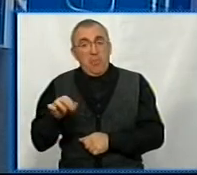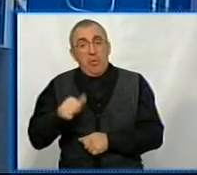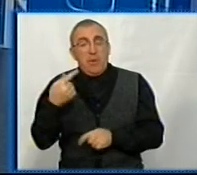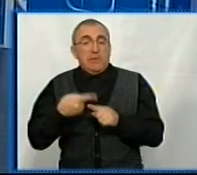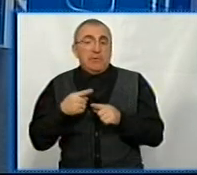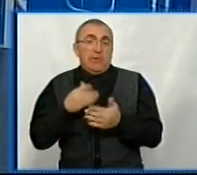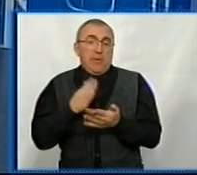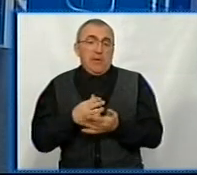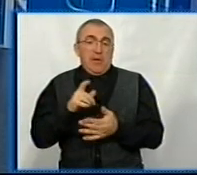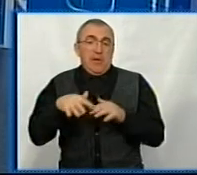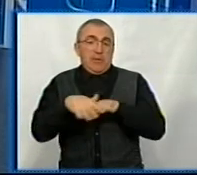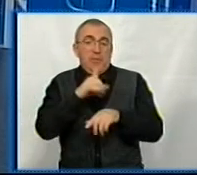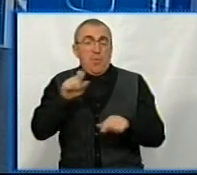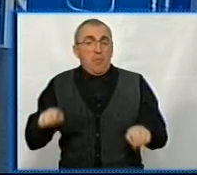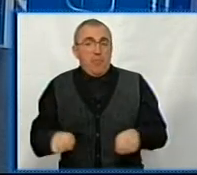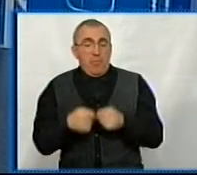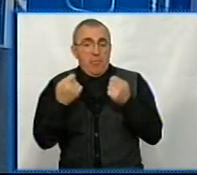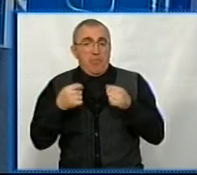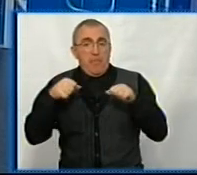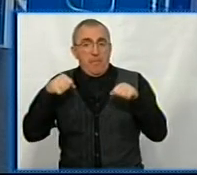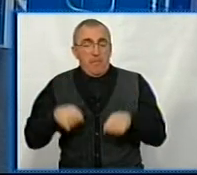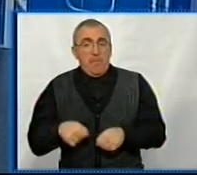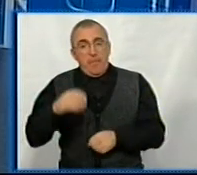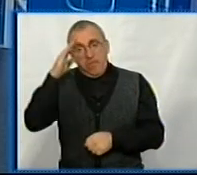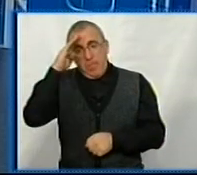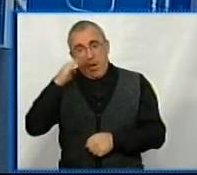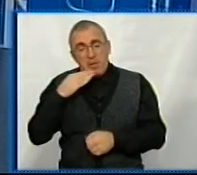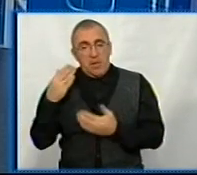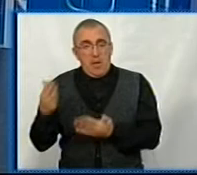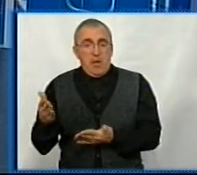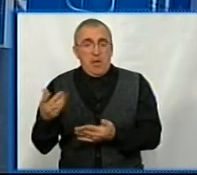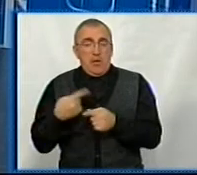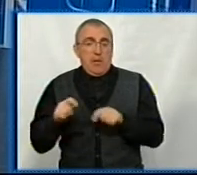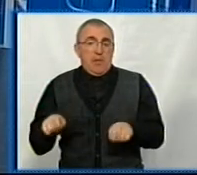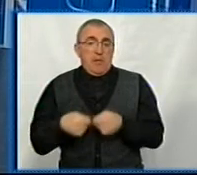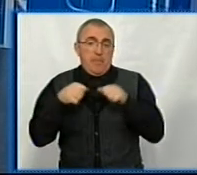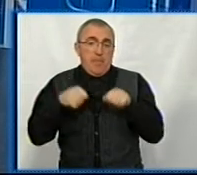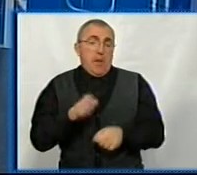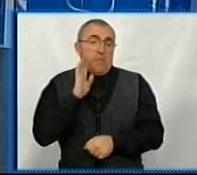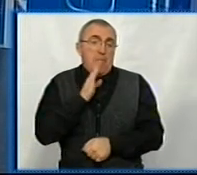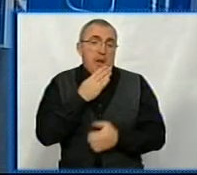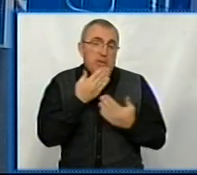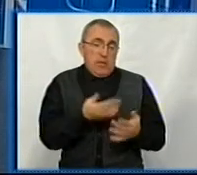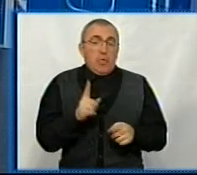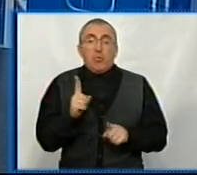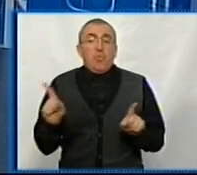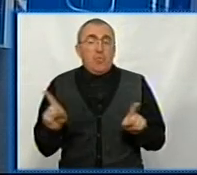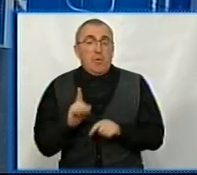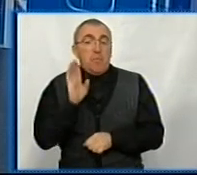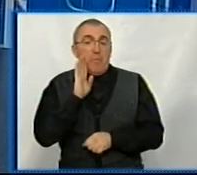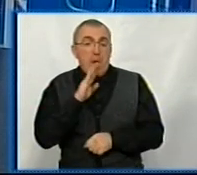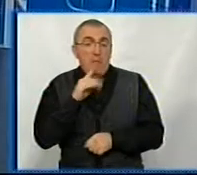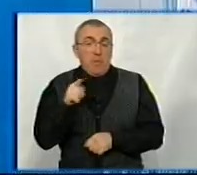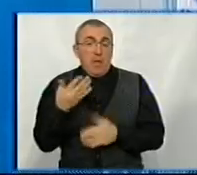По-перше, і це є таке суспільне порушення. Це порушення права батька, це порушення права матері, тому що мати